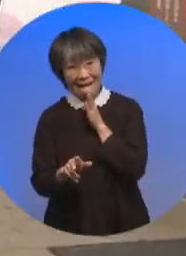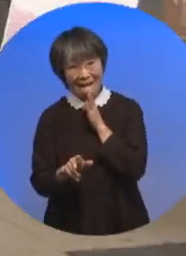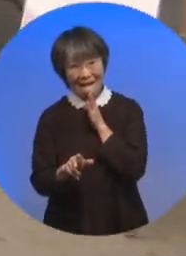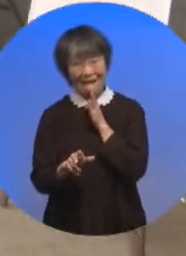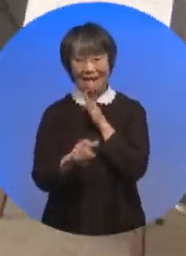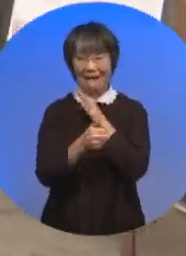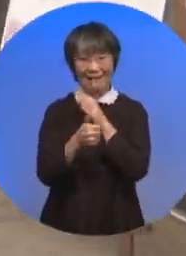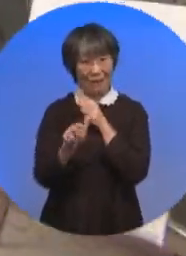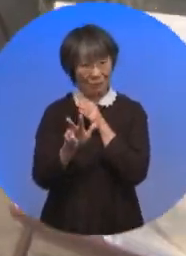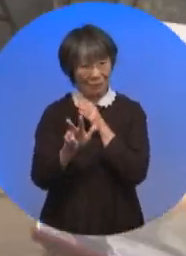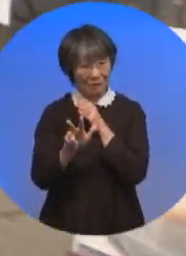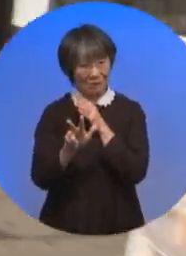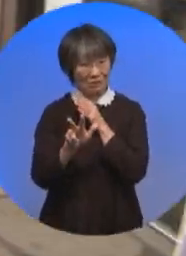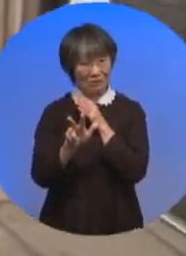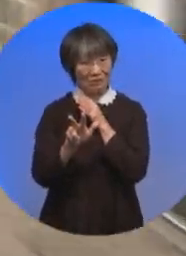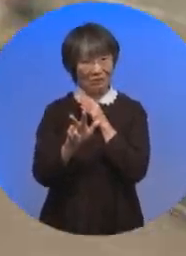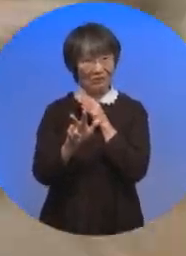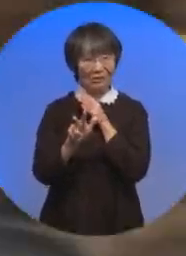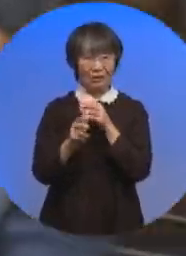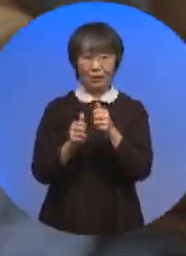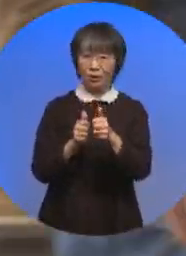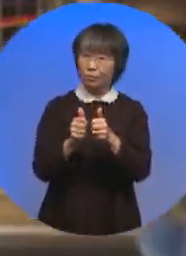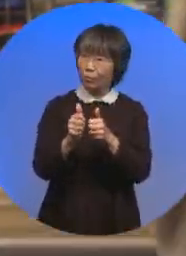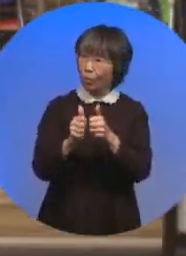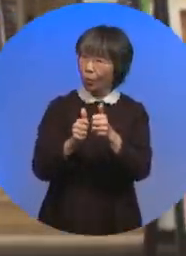ルビッシュ、スポーツ用品店の前におる。